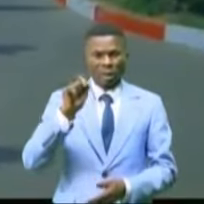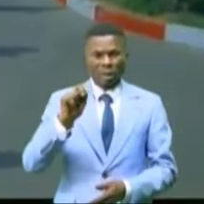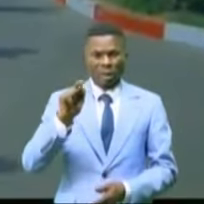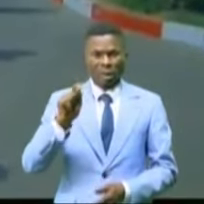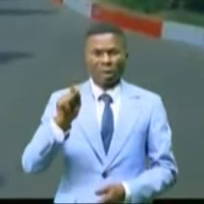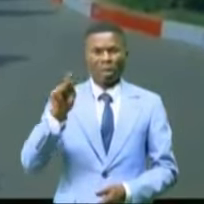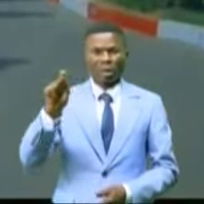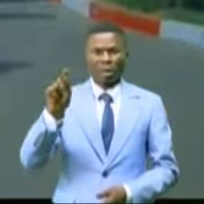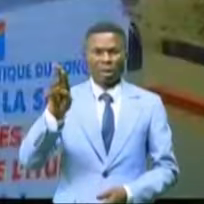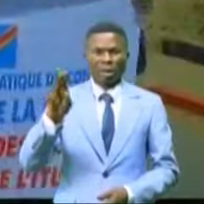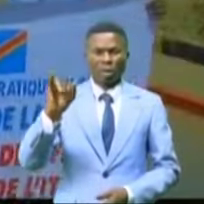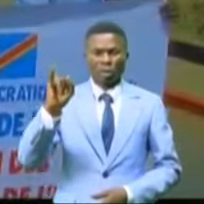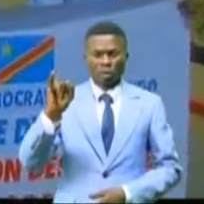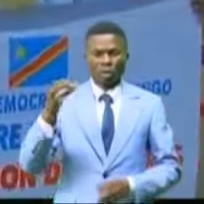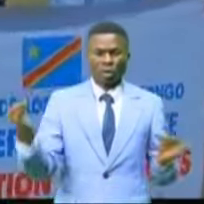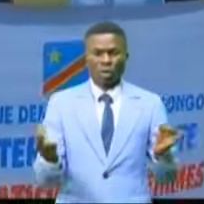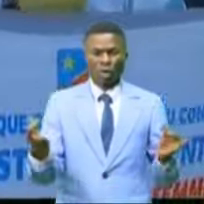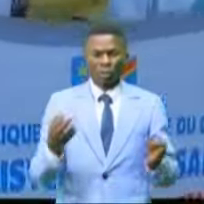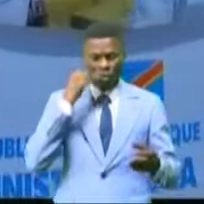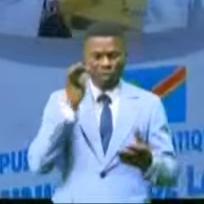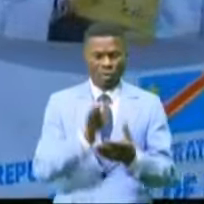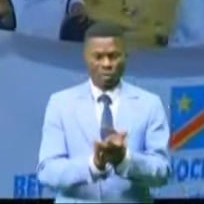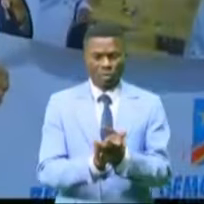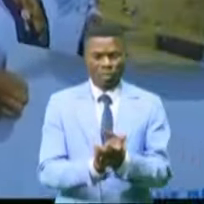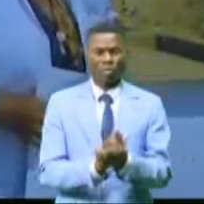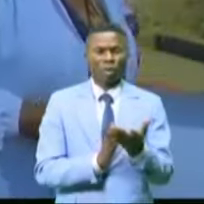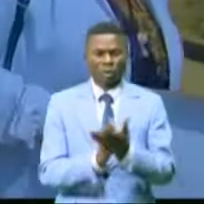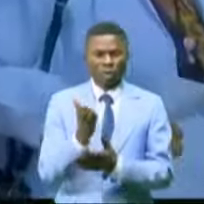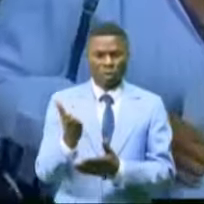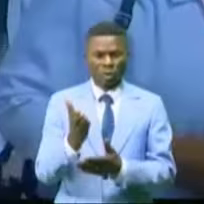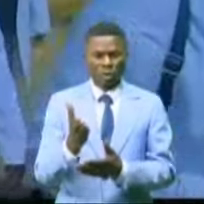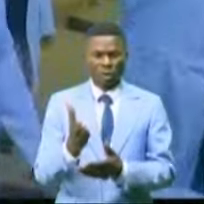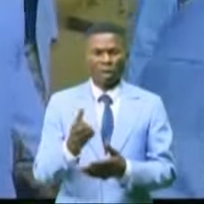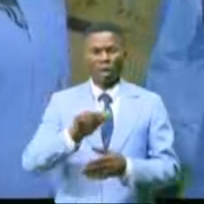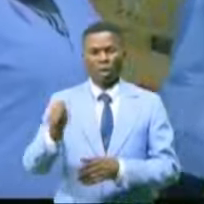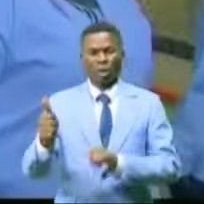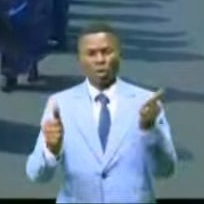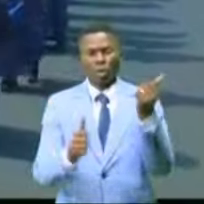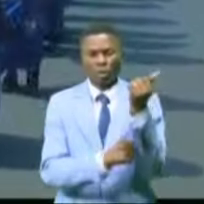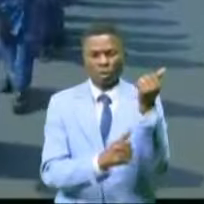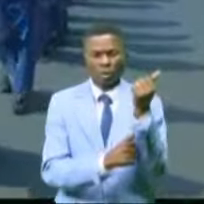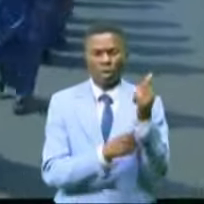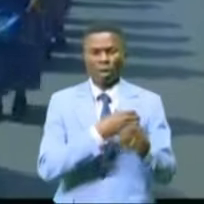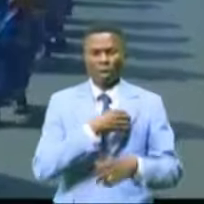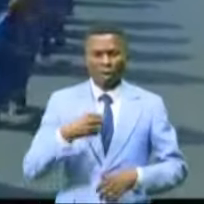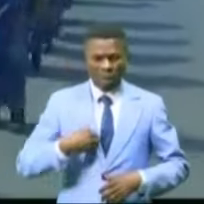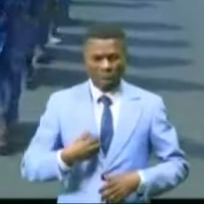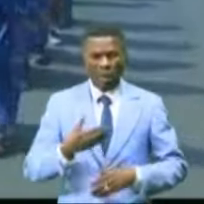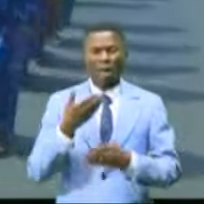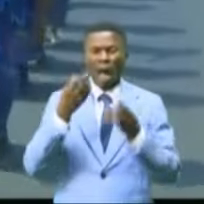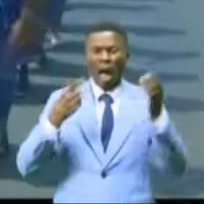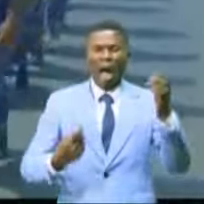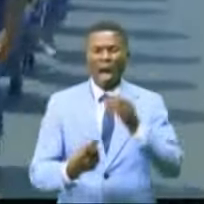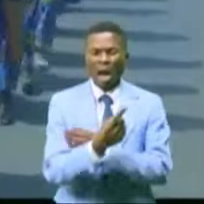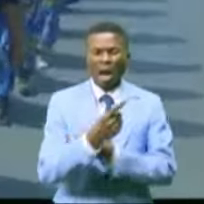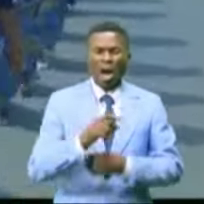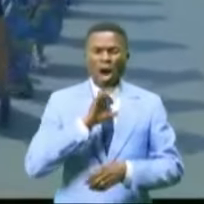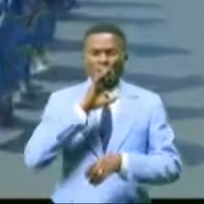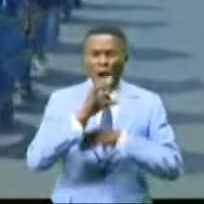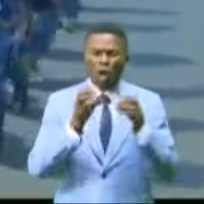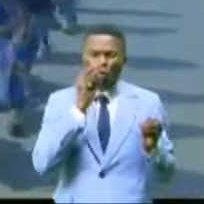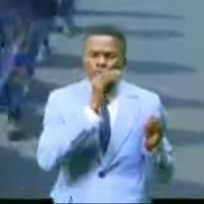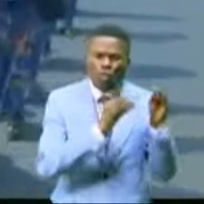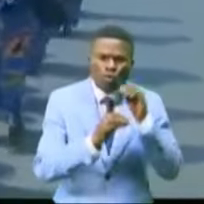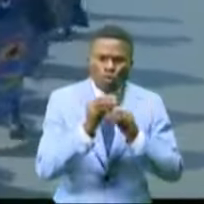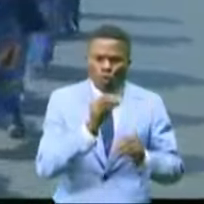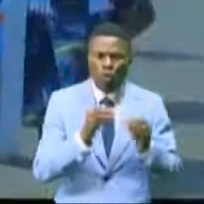ont également célébré la journée des droits de femmes. À l'instar d'autres femmes de la RDC, elles dénoncent les complots face